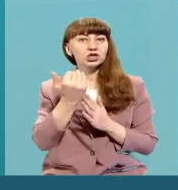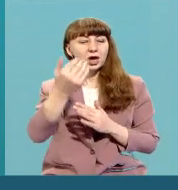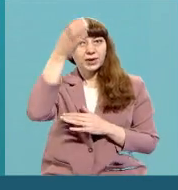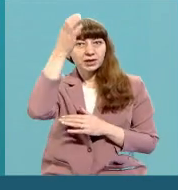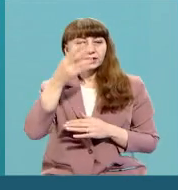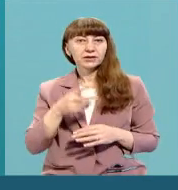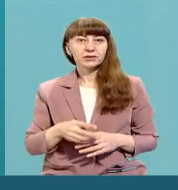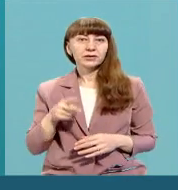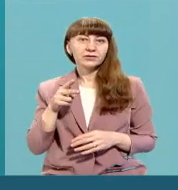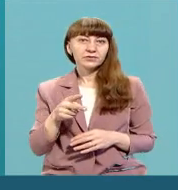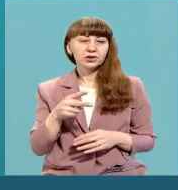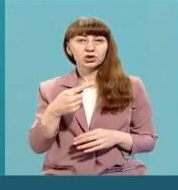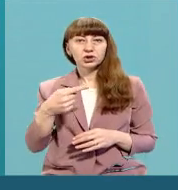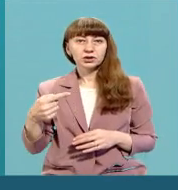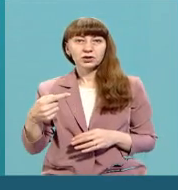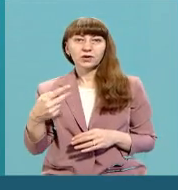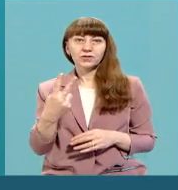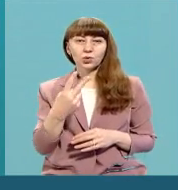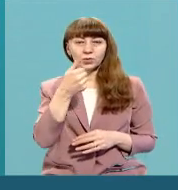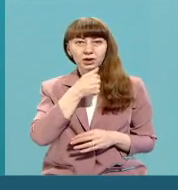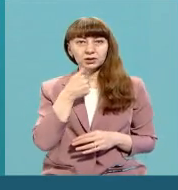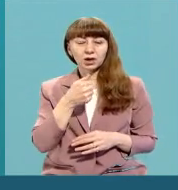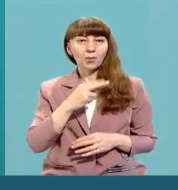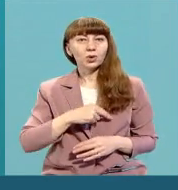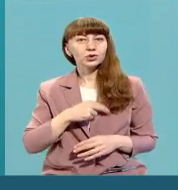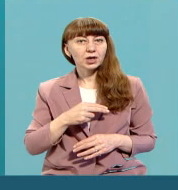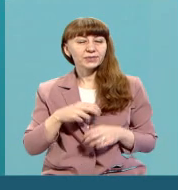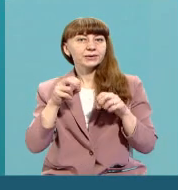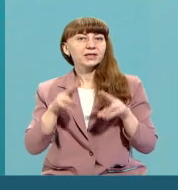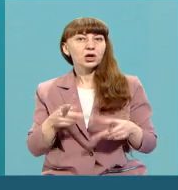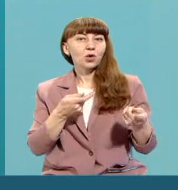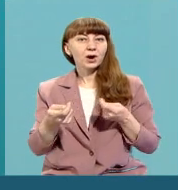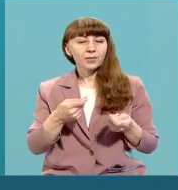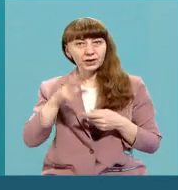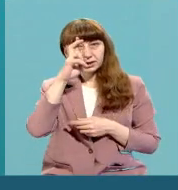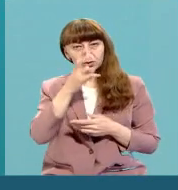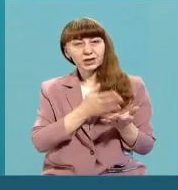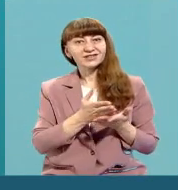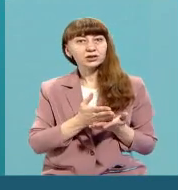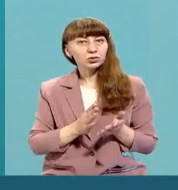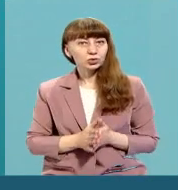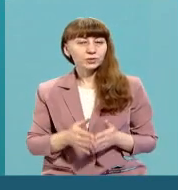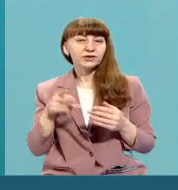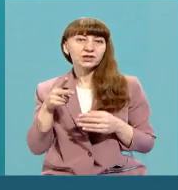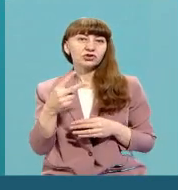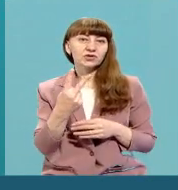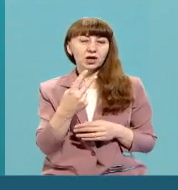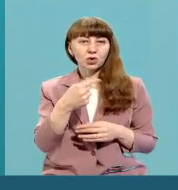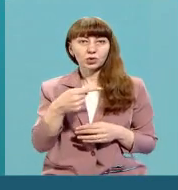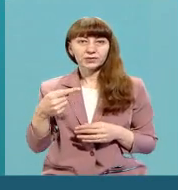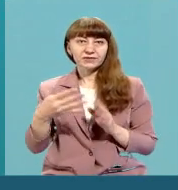образование 200022 годах работала специалистом управления по делам государственной службы в